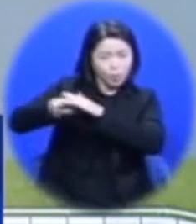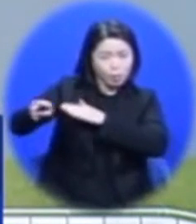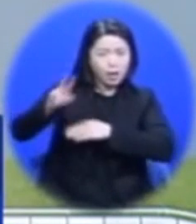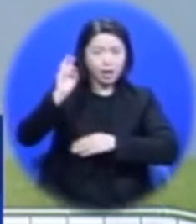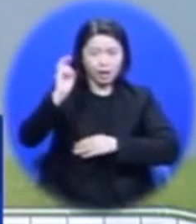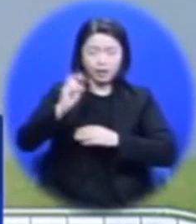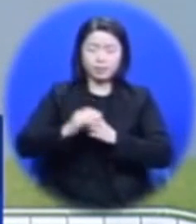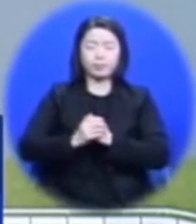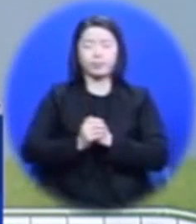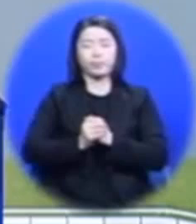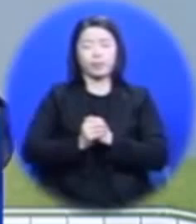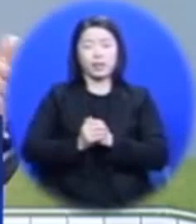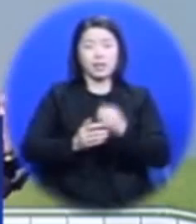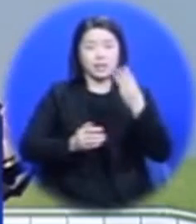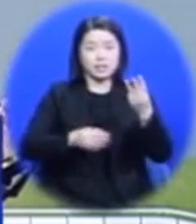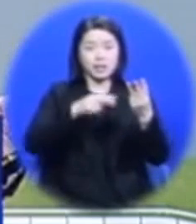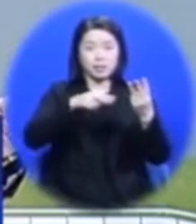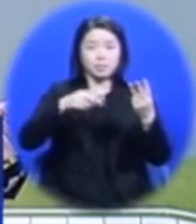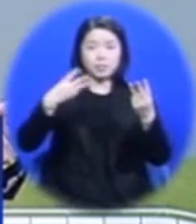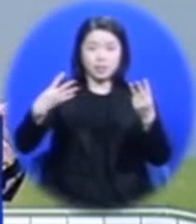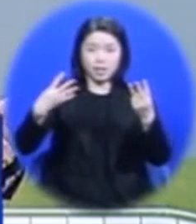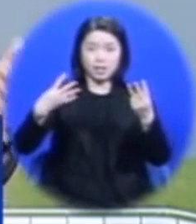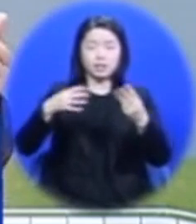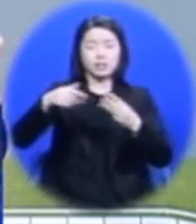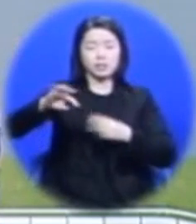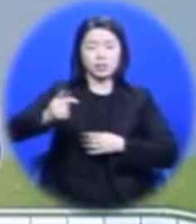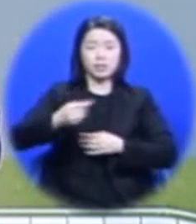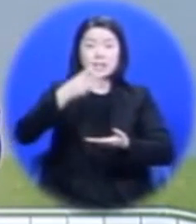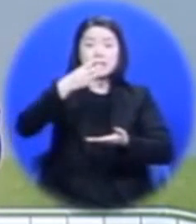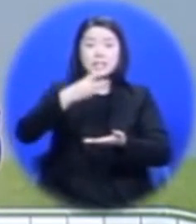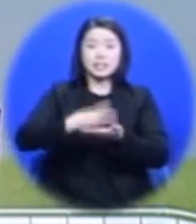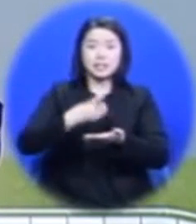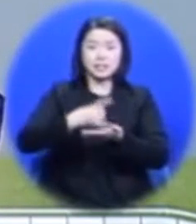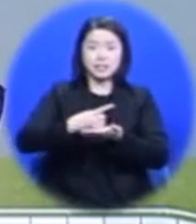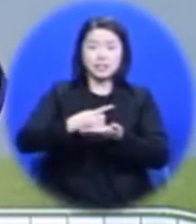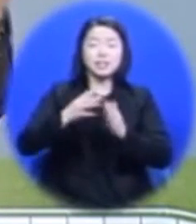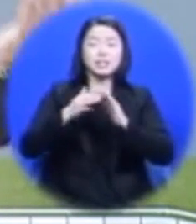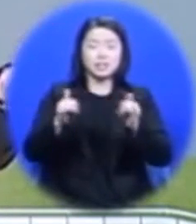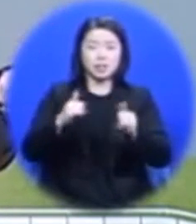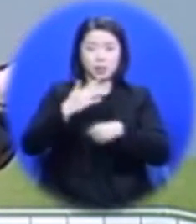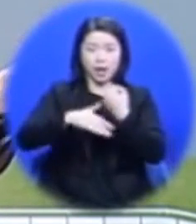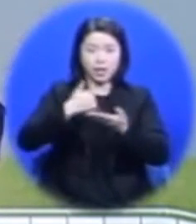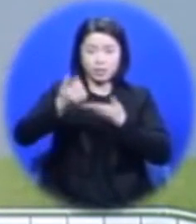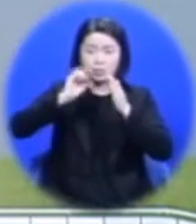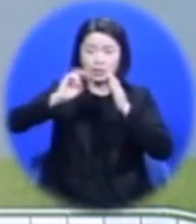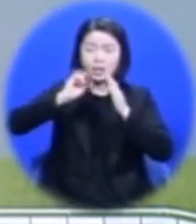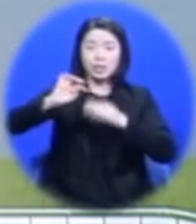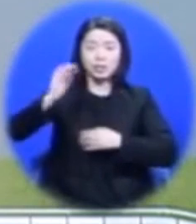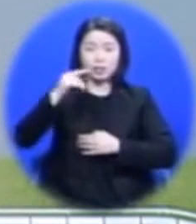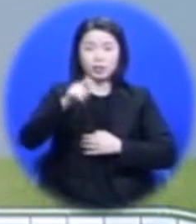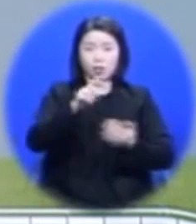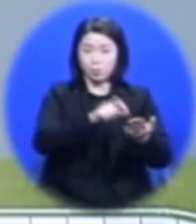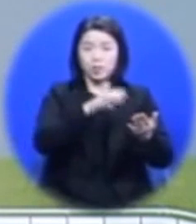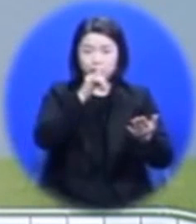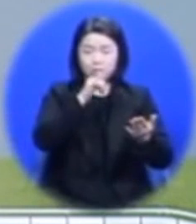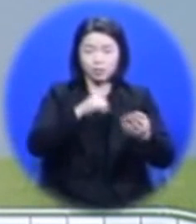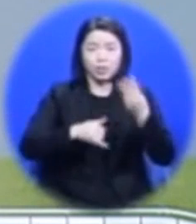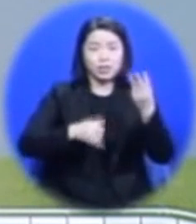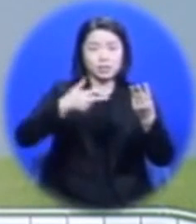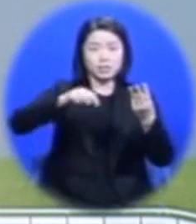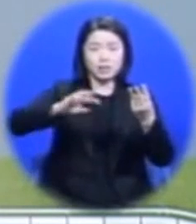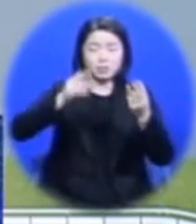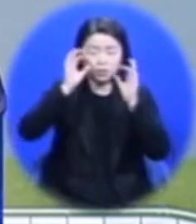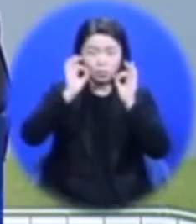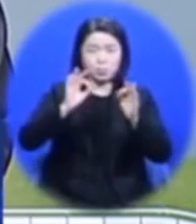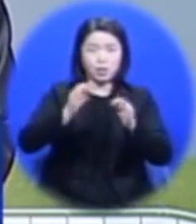것이다. 3절, 4절에서는 의인들이 하나님을 찬양하게 될 것이라고 말합니다. 3절에 보면